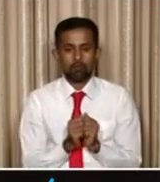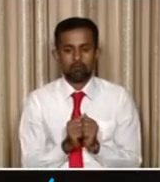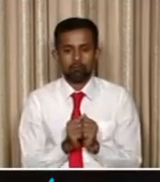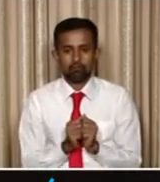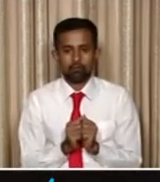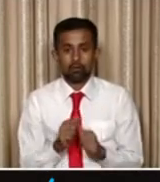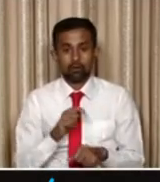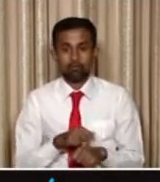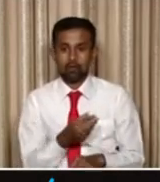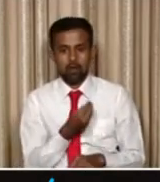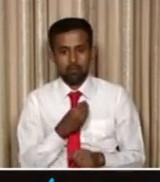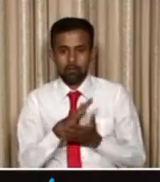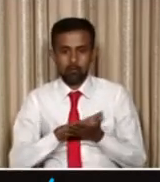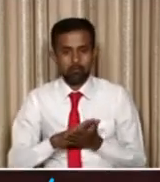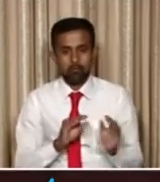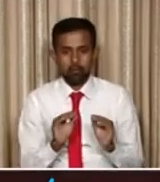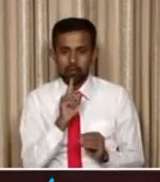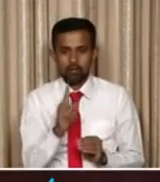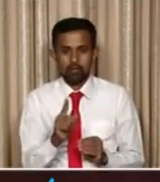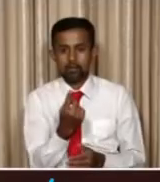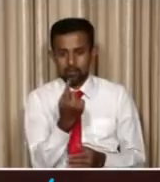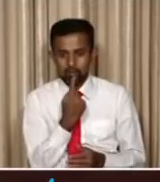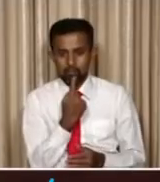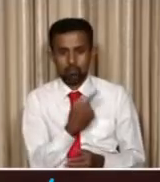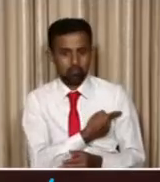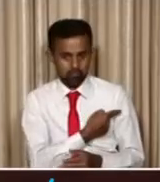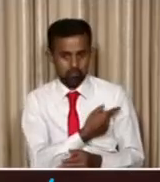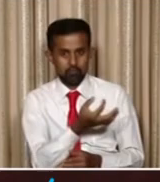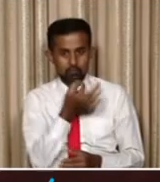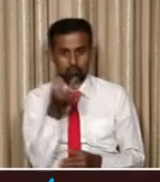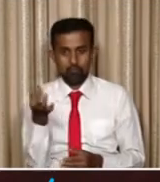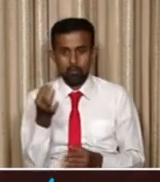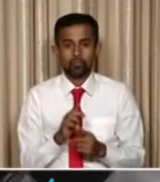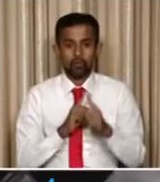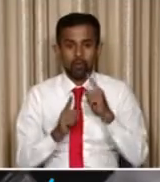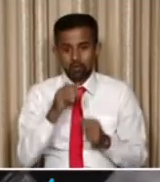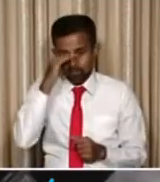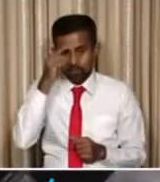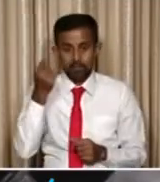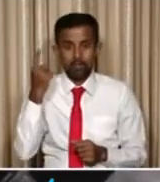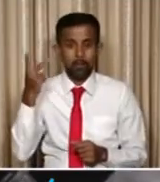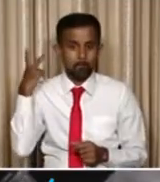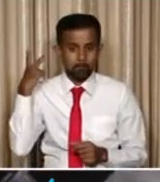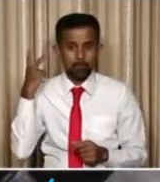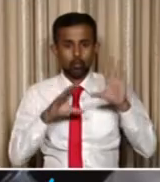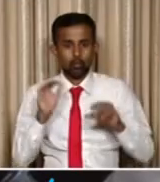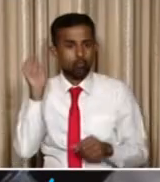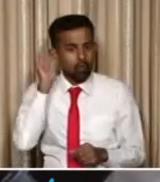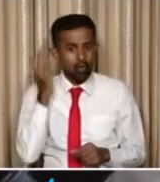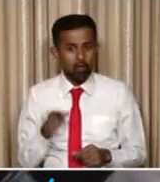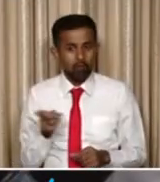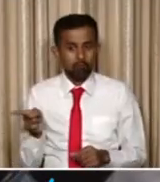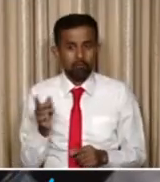එතුමා අවස්ථාවක් අරගෙන කාරණා පැහැදිලි කරා. ඔබතුමා පැහැදිලිව කිව්වා මොකද මෙතුමා චෝදනා කරන මන්ත්‍රීතුමා මේ සභාවේ නැහැ. ඊයේ පෙරේද මට තොරතුරු ආවා